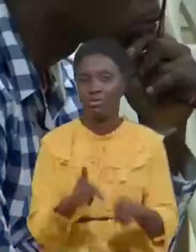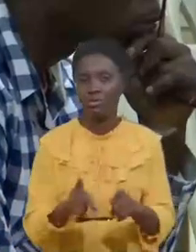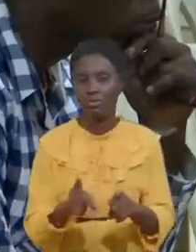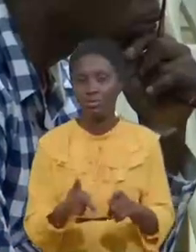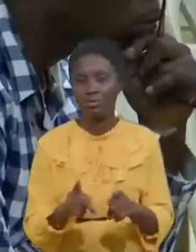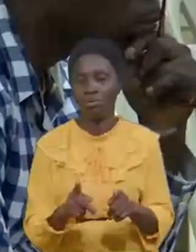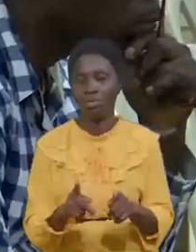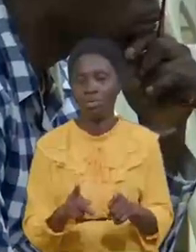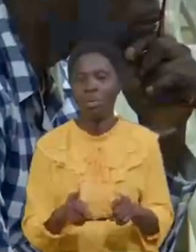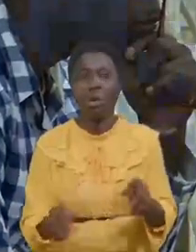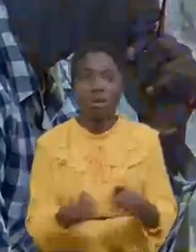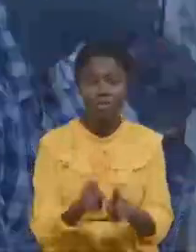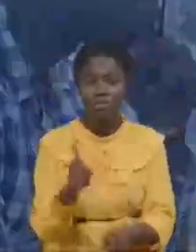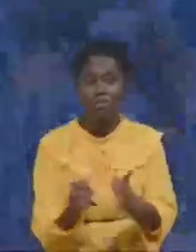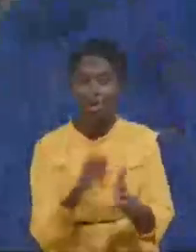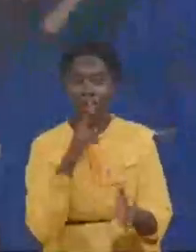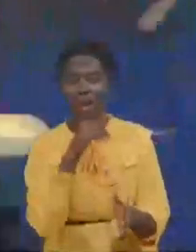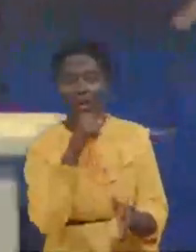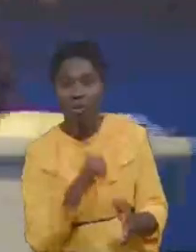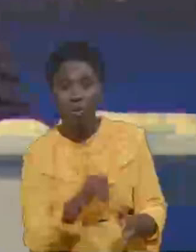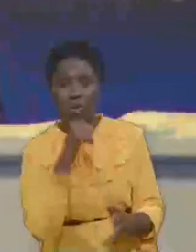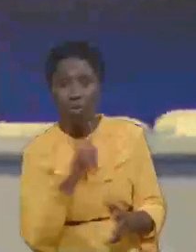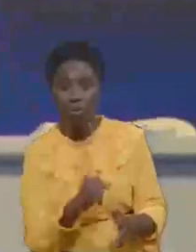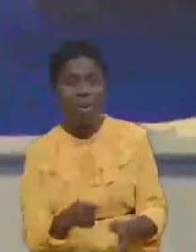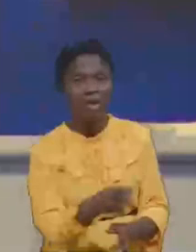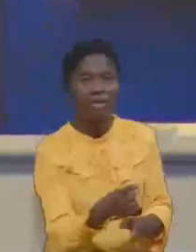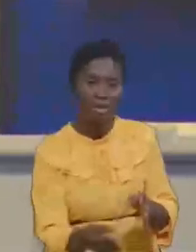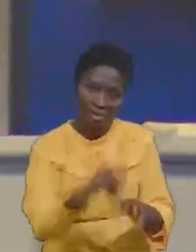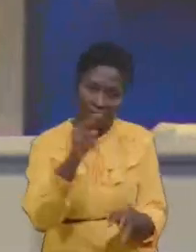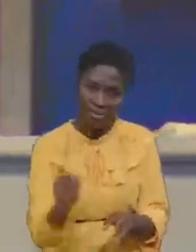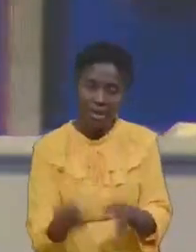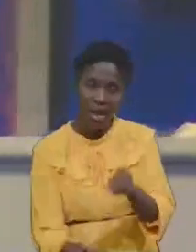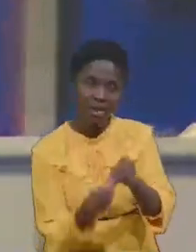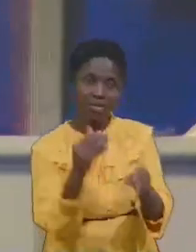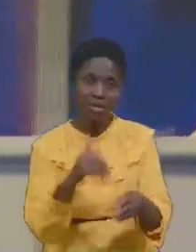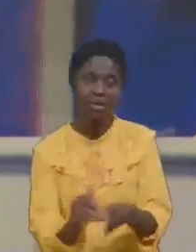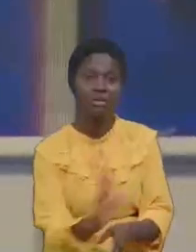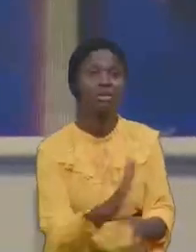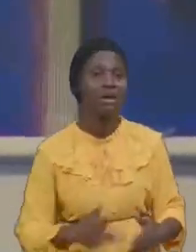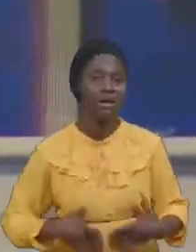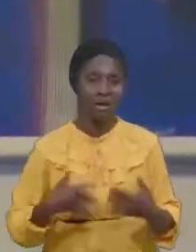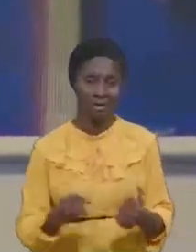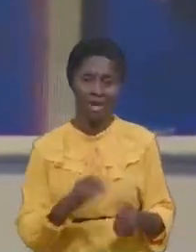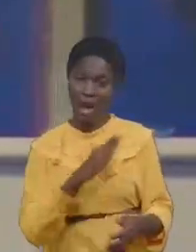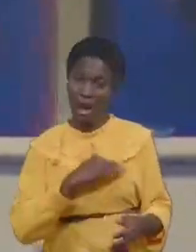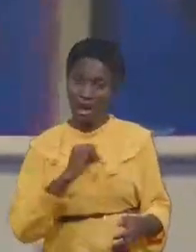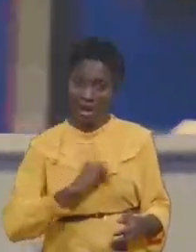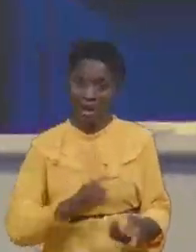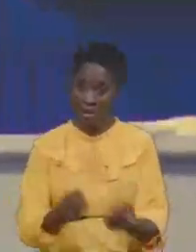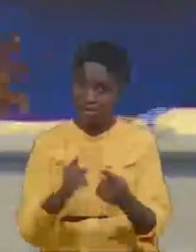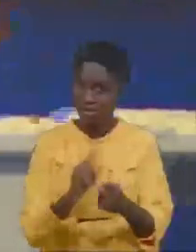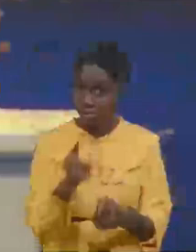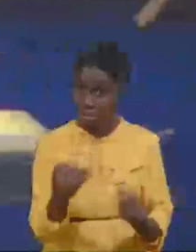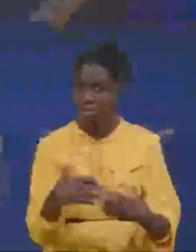les vieillards. Tout le monde a besoin de l'addition dans sa vie. Je viens à vous ce soir pour vous inviter